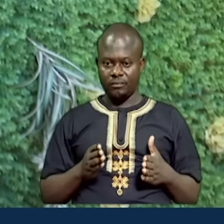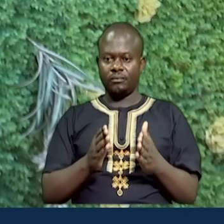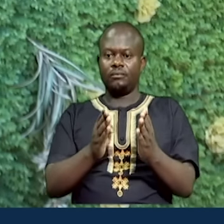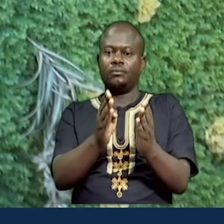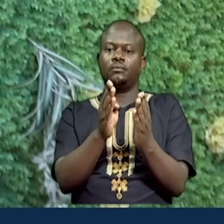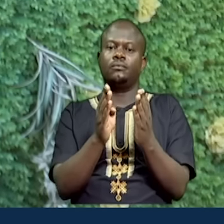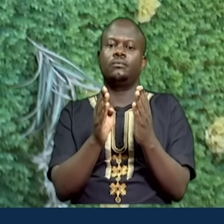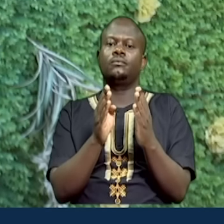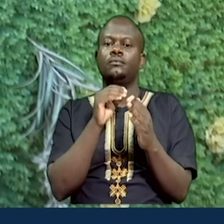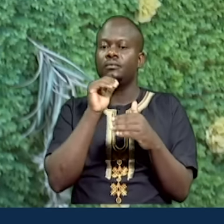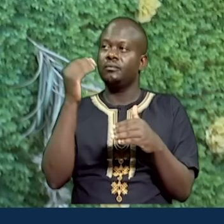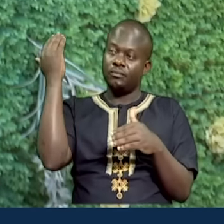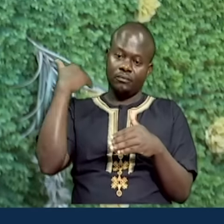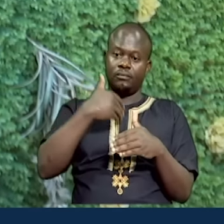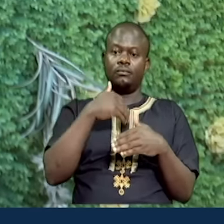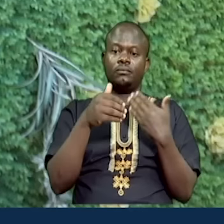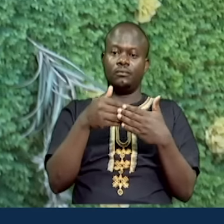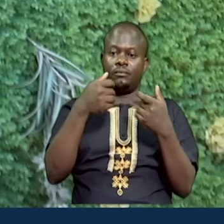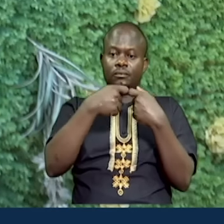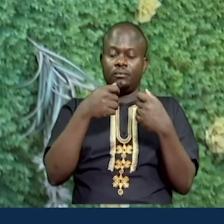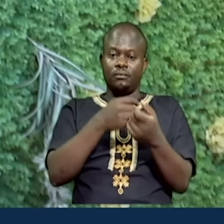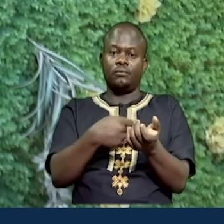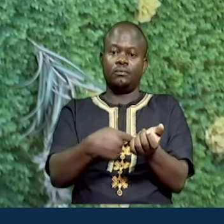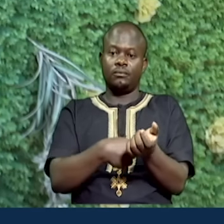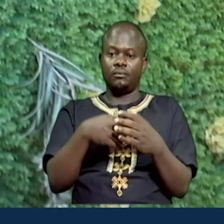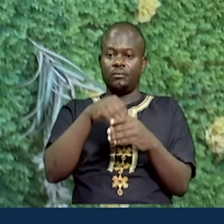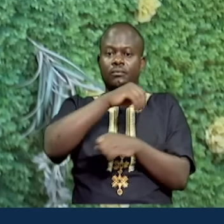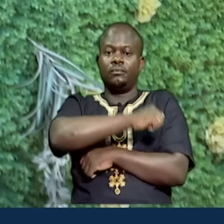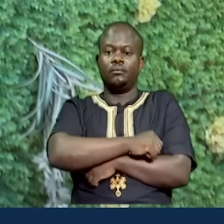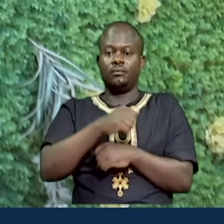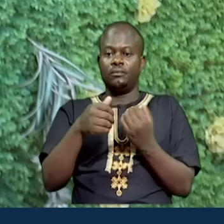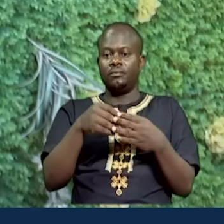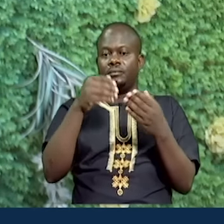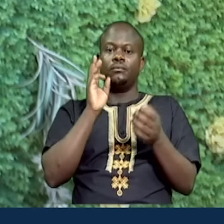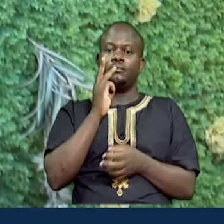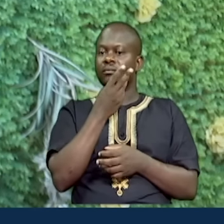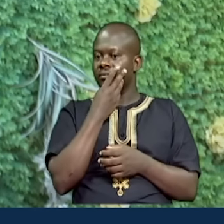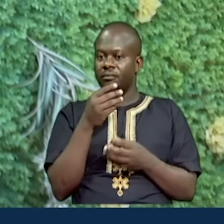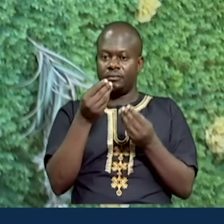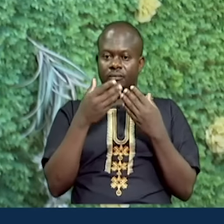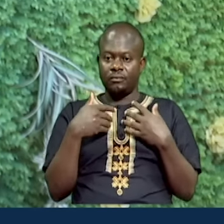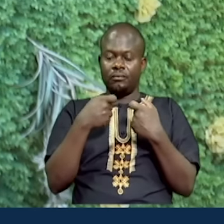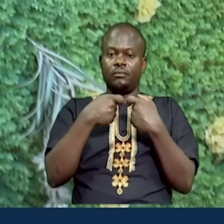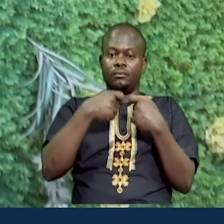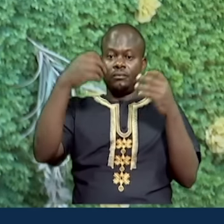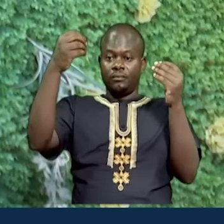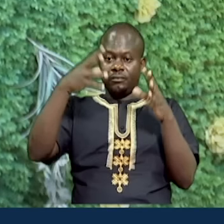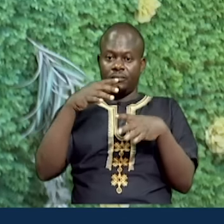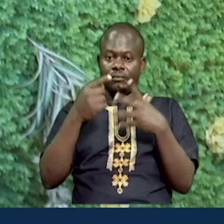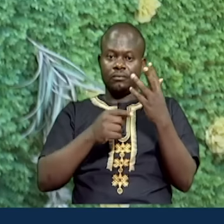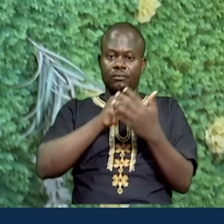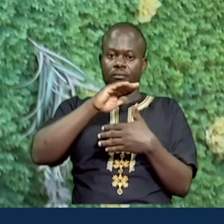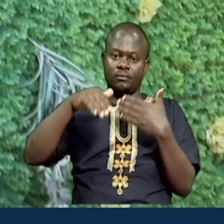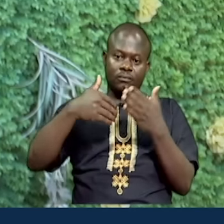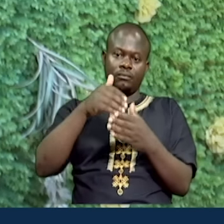kaburimbo aho twagiraga, twahawe amavuriro, twahawe amashuri, twahawe amazi, twahawe umuriro. Ibintu byose